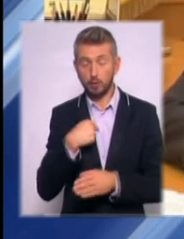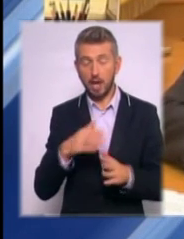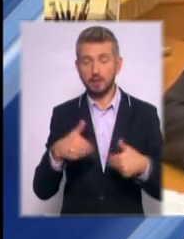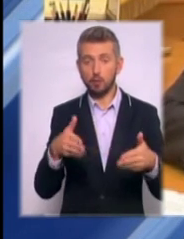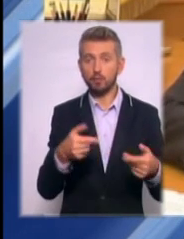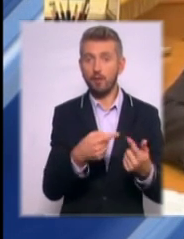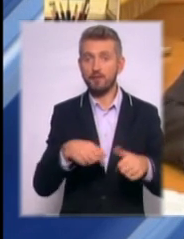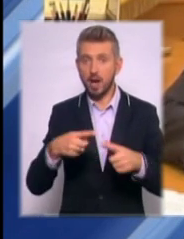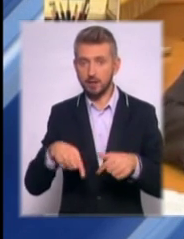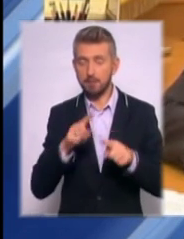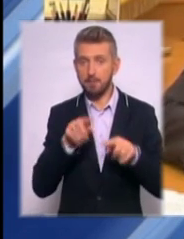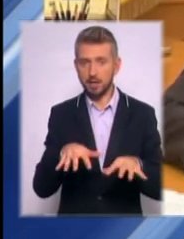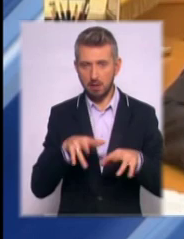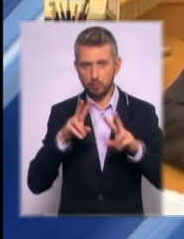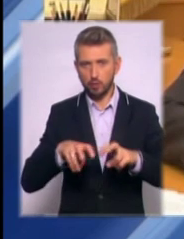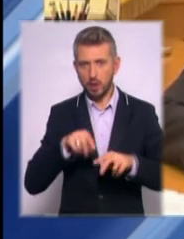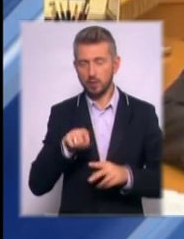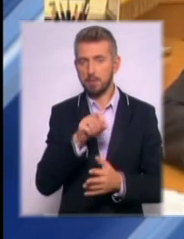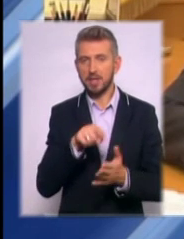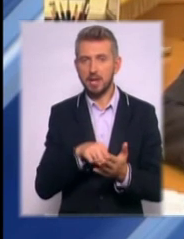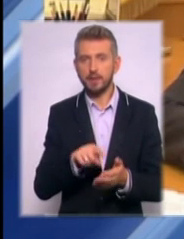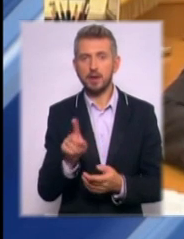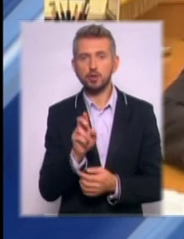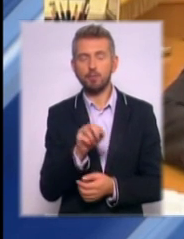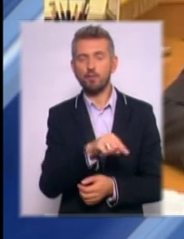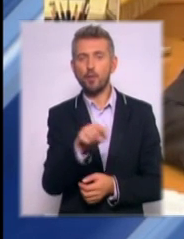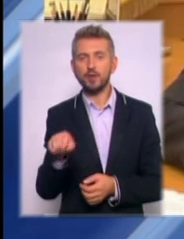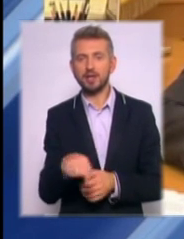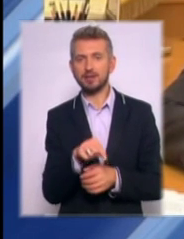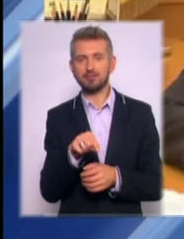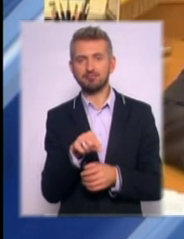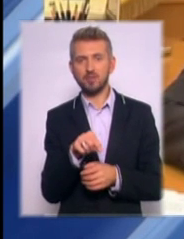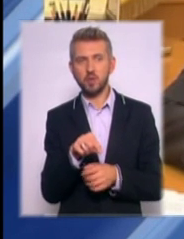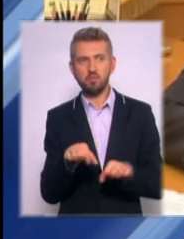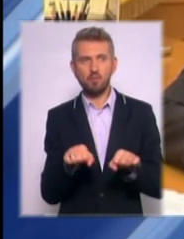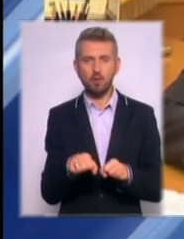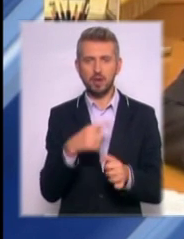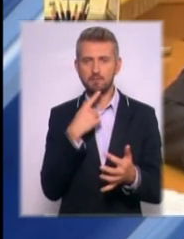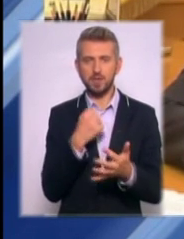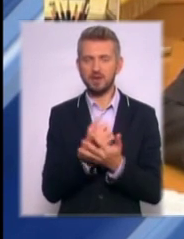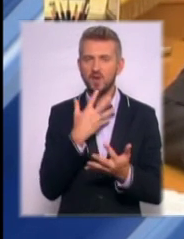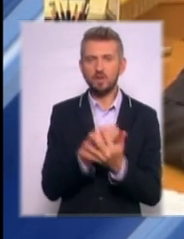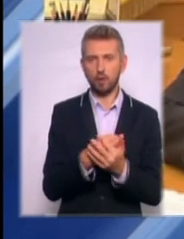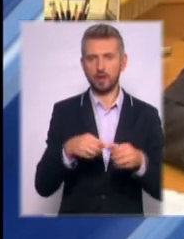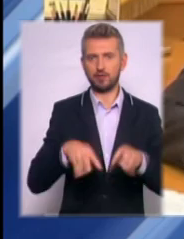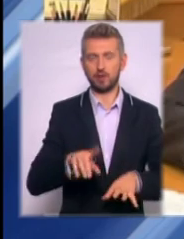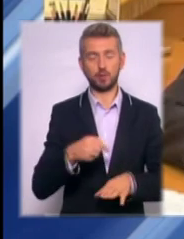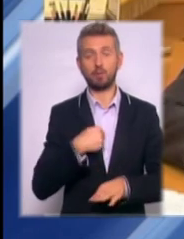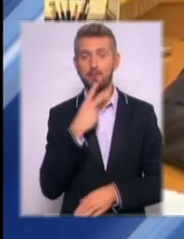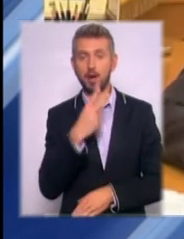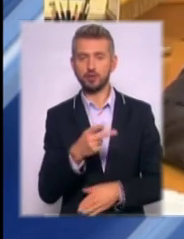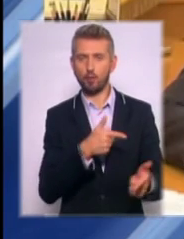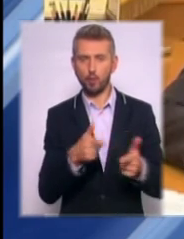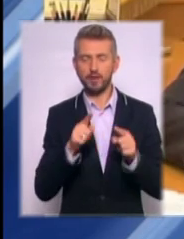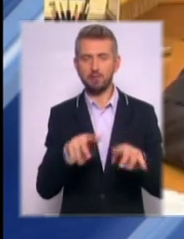парламенту розглянути це питання для того, щоб вони змогли прийняти свої рішення і щоб я бачив готовність парламенту